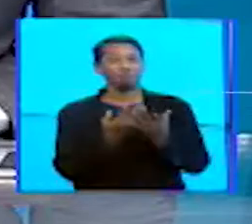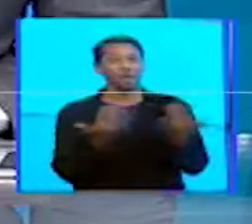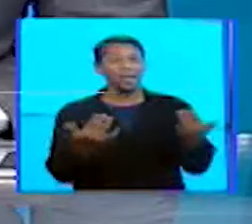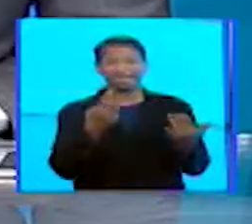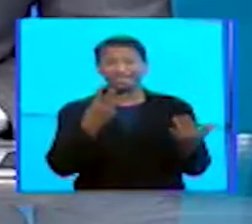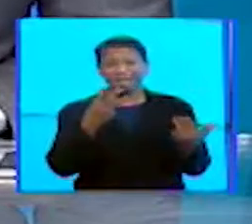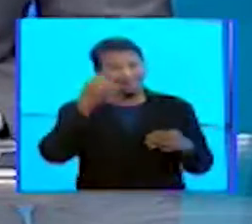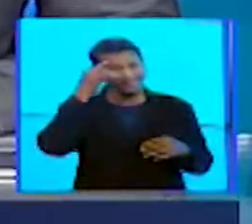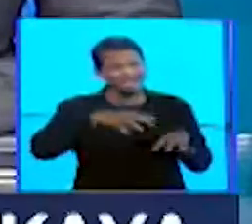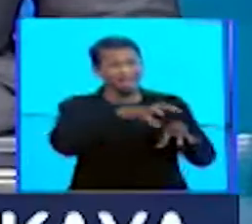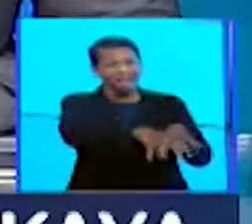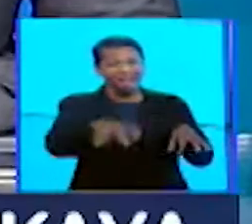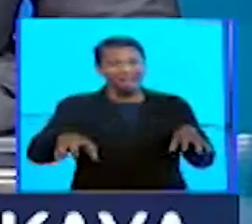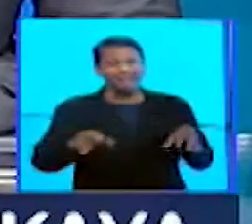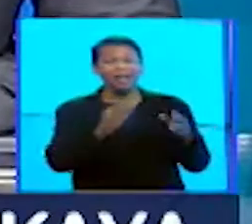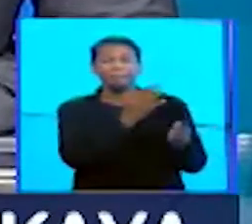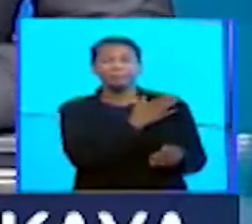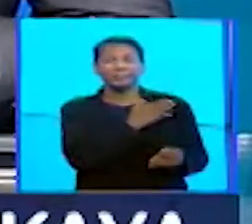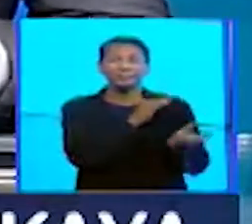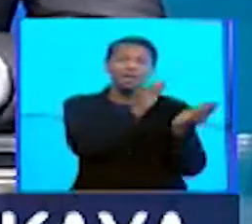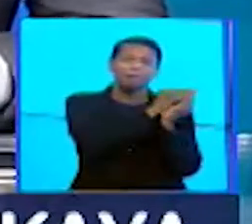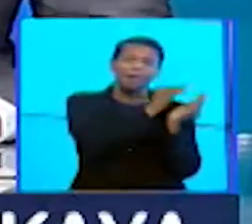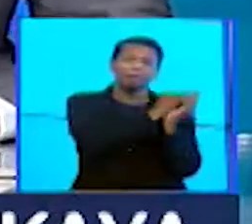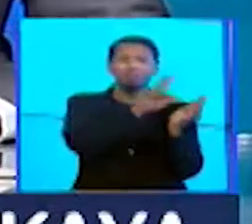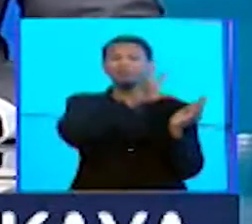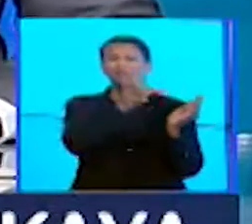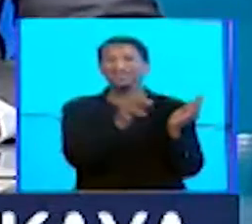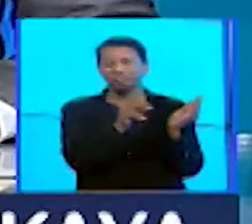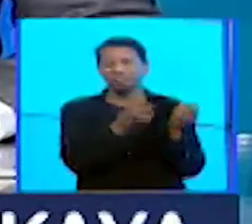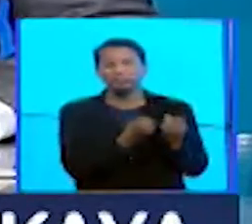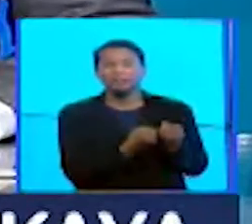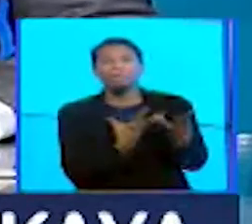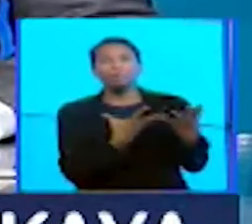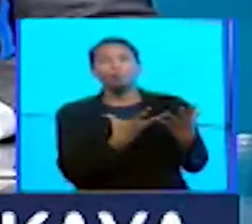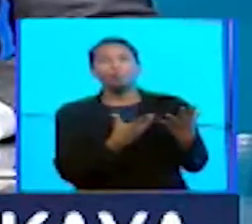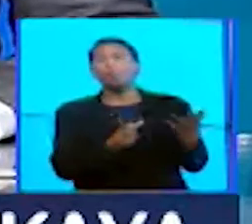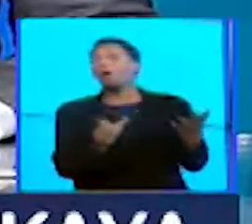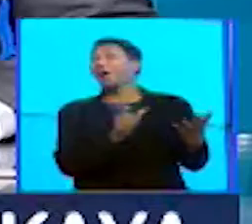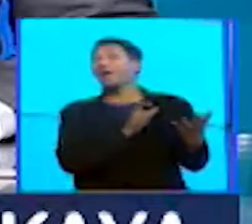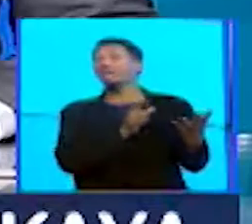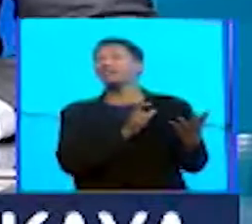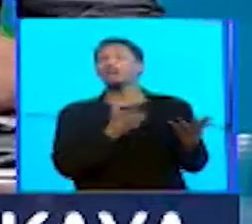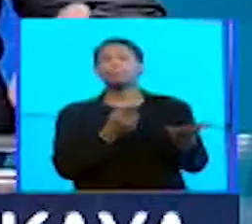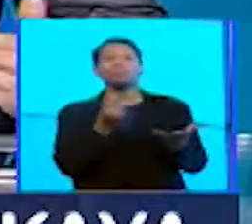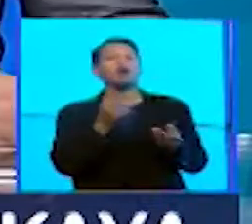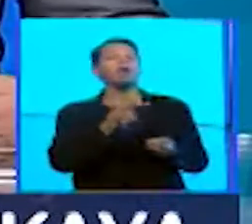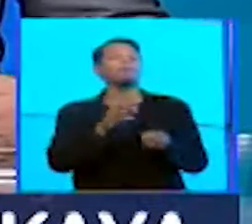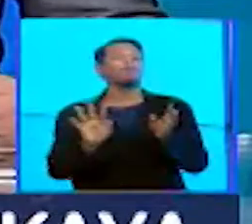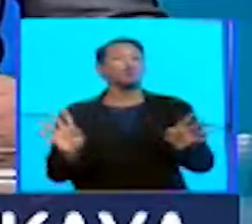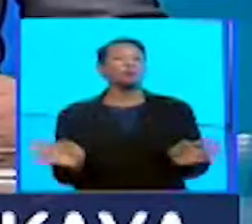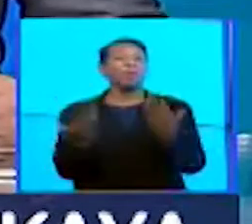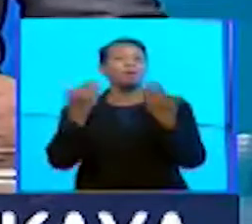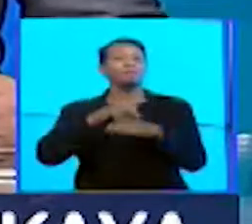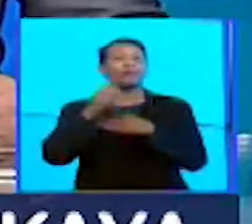warga Tiga desa di Kabupaten Indramayu Jawa Barat Mendadak Jadi Jutawan setelah uang ganti rugi pembangunan proyek petrochemical